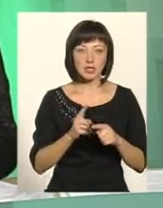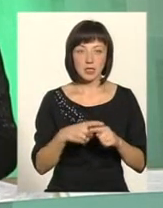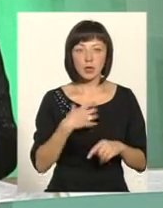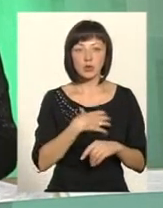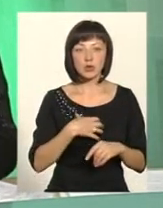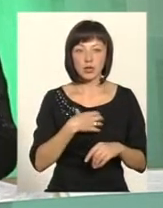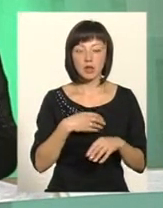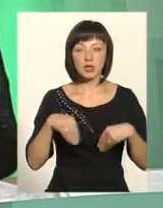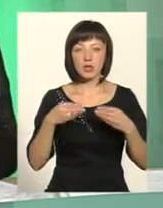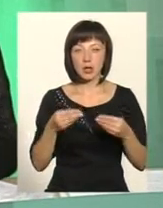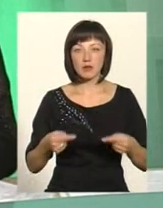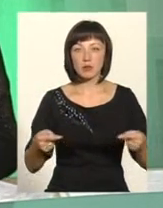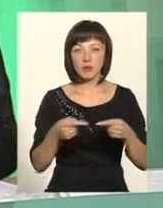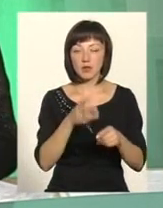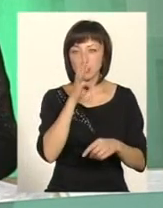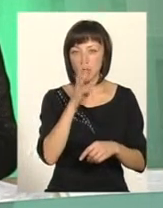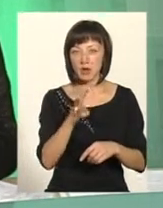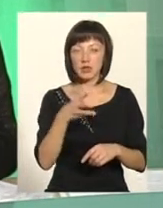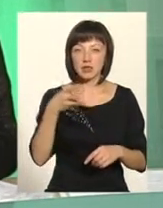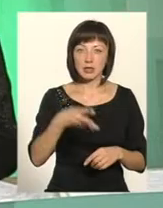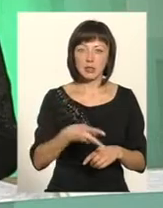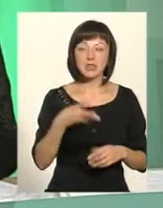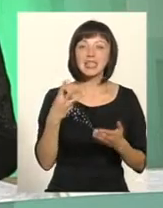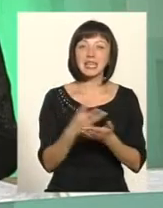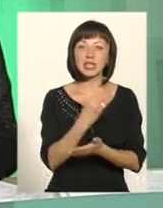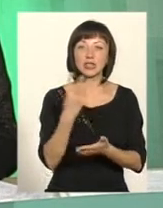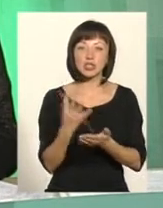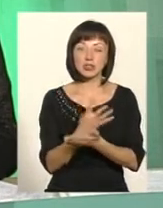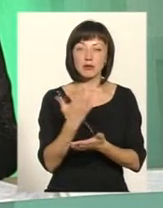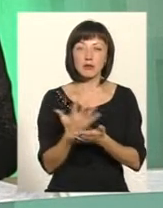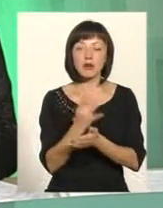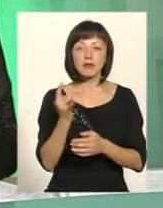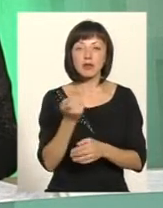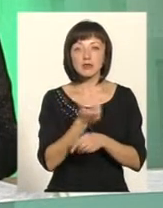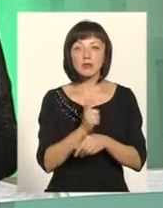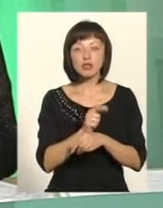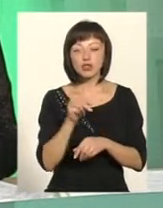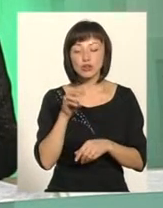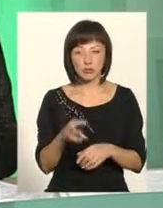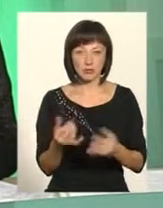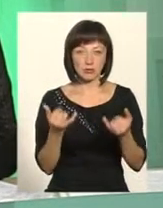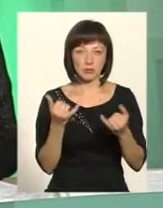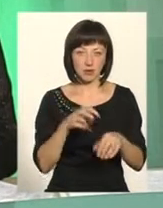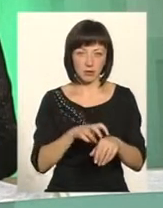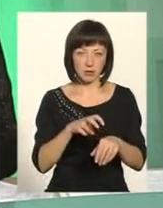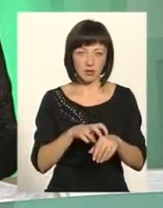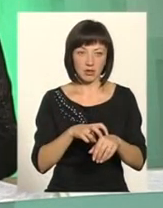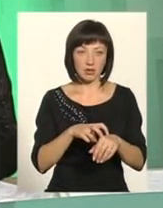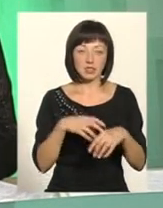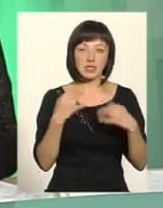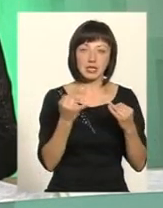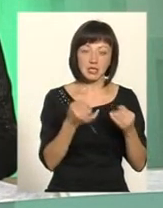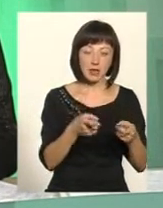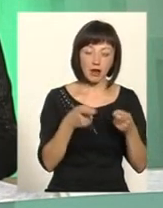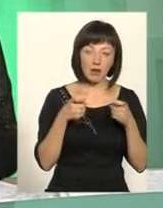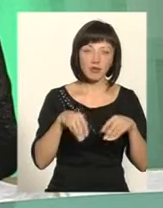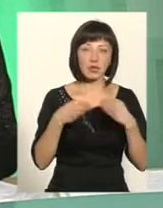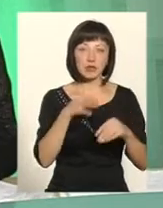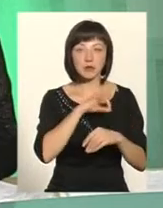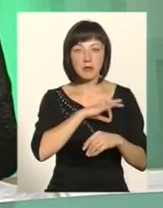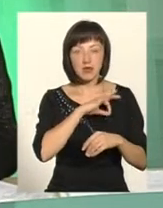дати відповідну зарплату, яка має бути в 3-4 рази, 5 разів більше за зарплату лікаря. Зацікавити, дати якісь